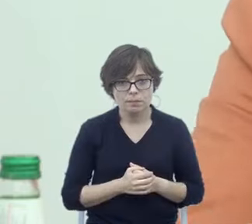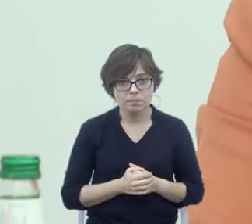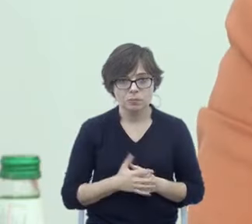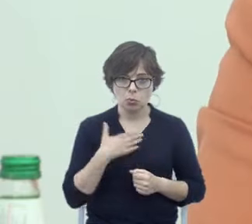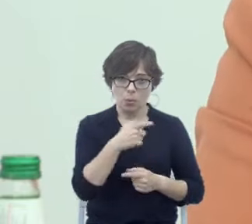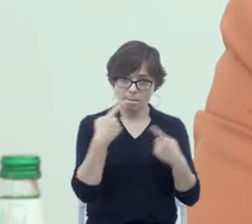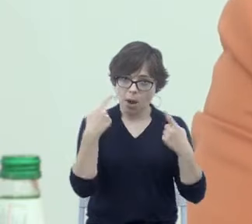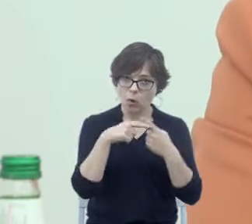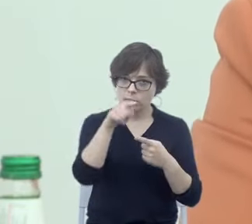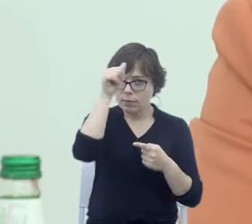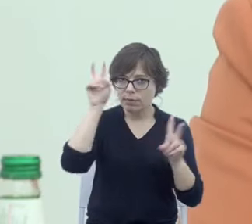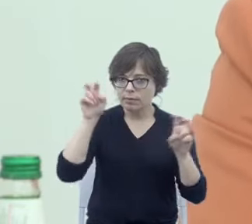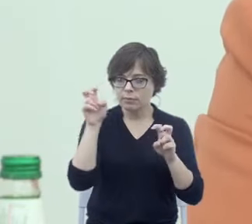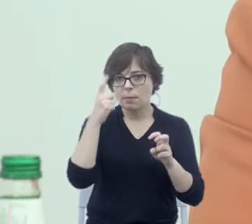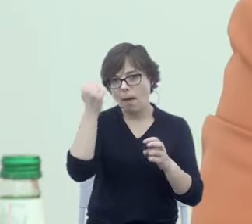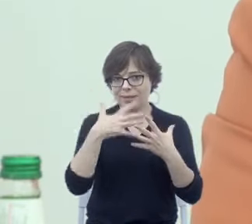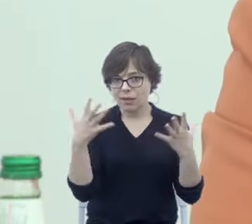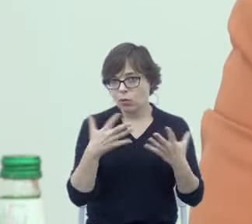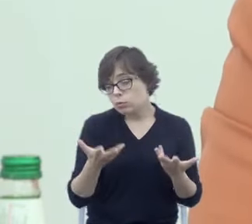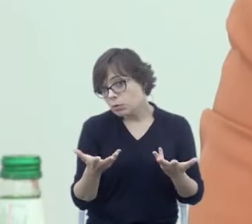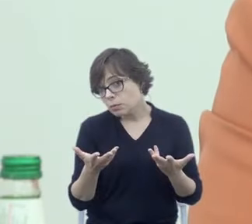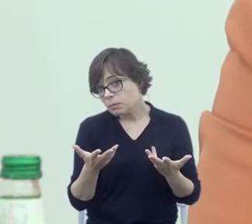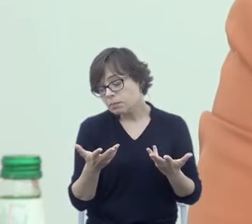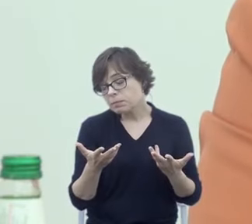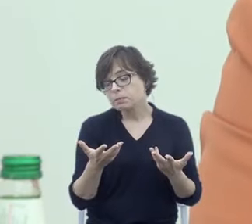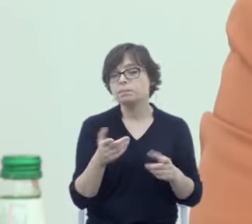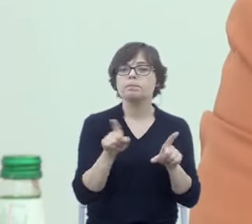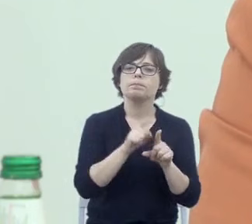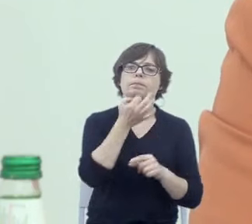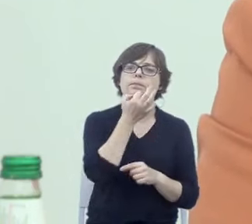I czy właściwie ten